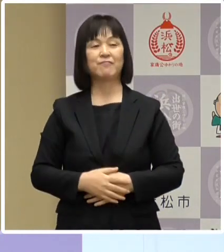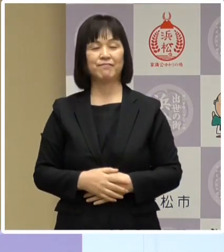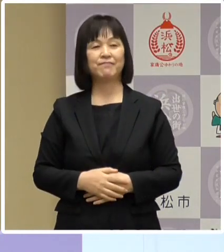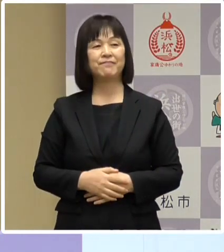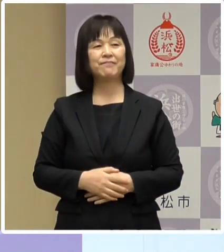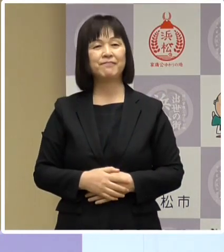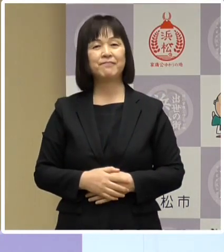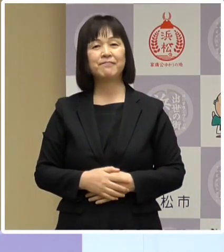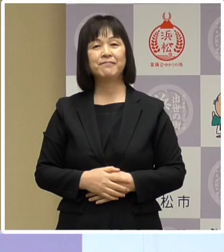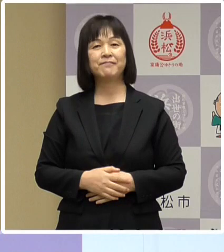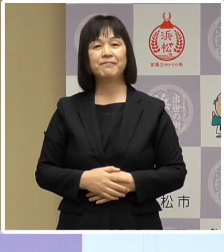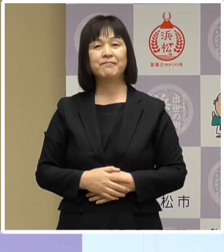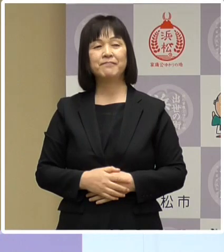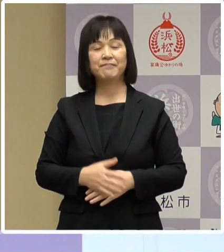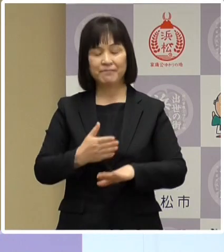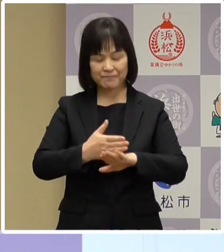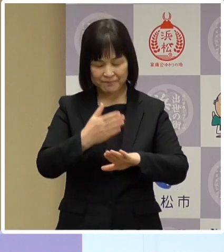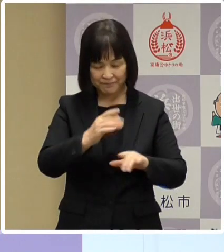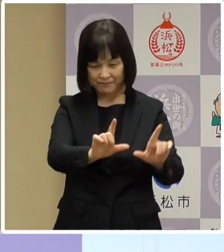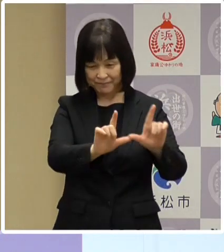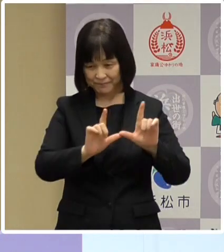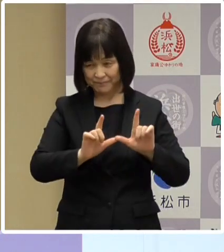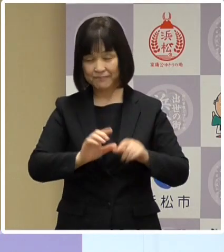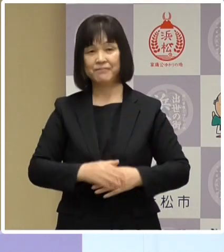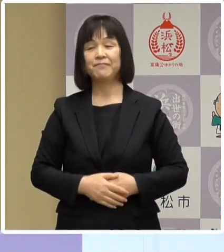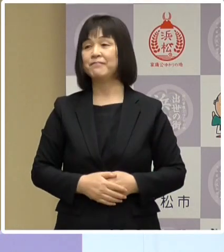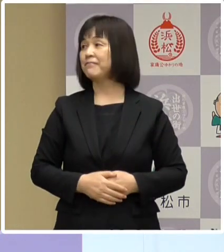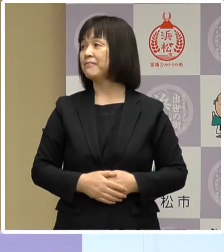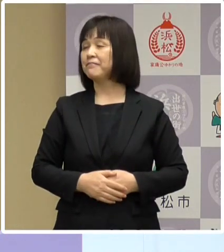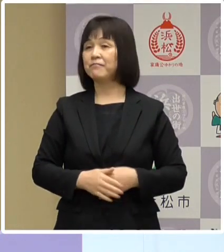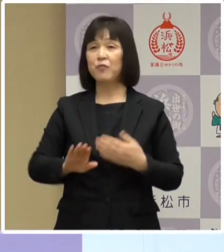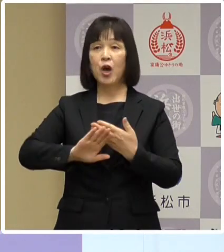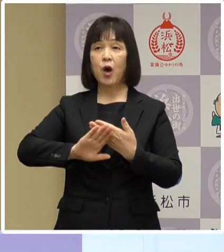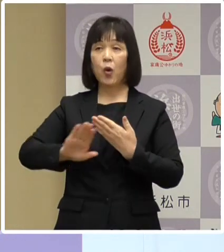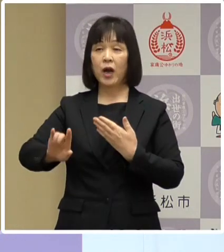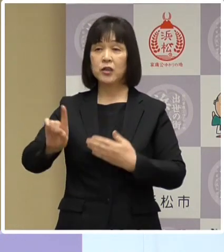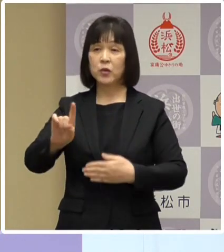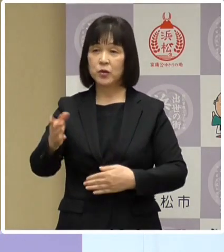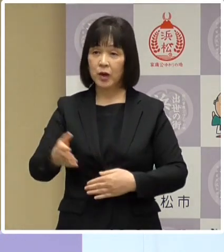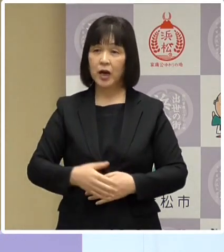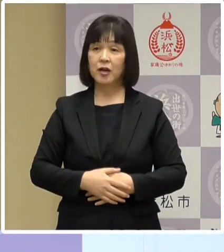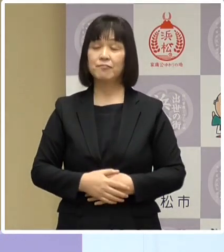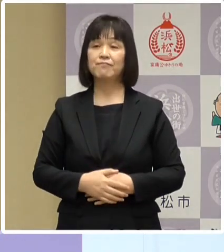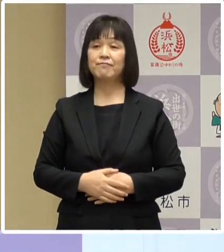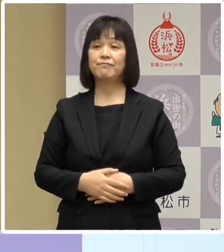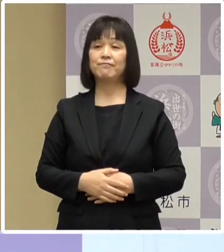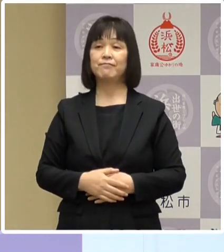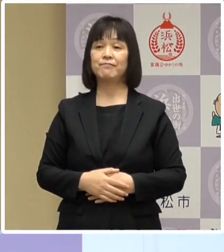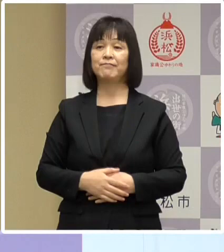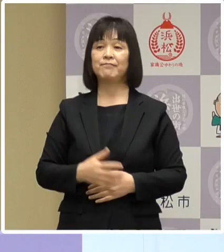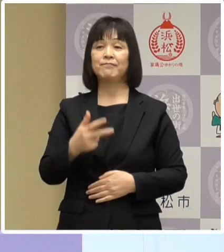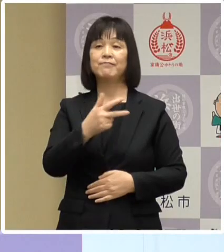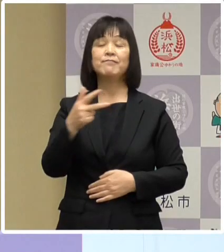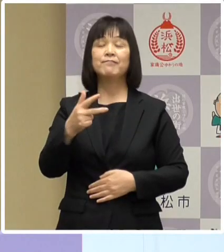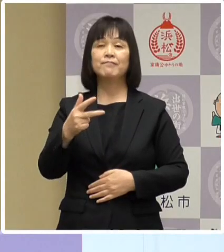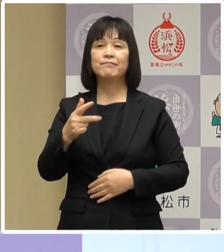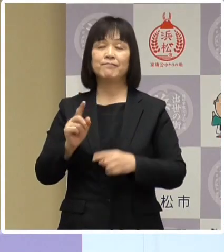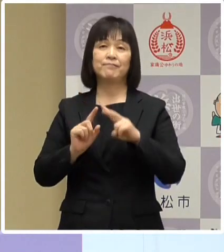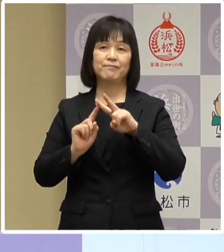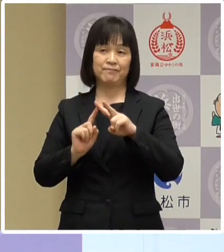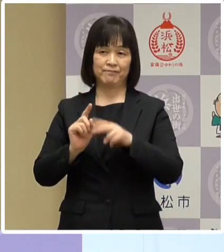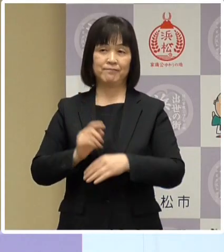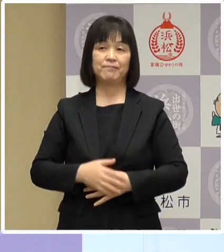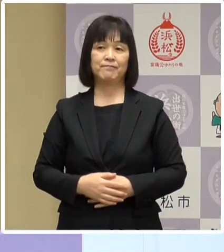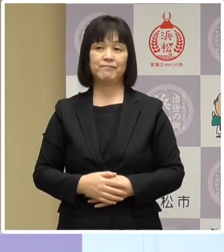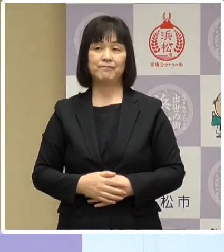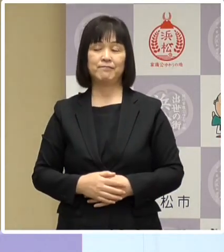います。 ありがとうございます。 他にいかがでしょうか。はい、どうぞ、 人事通信。人事通信の近